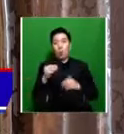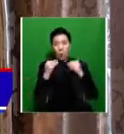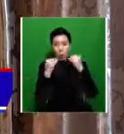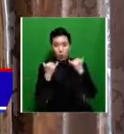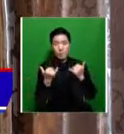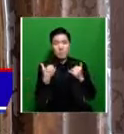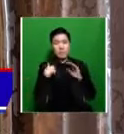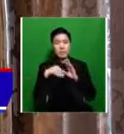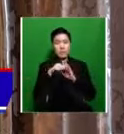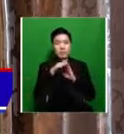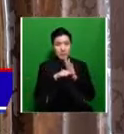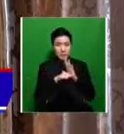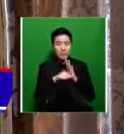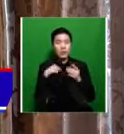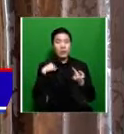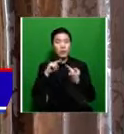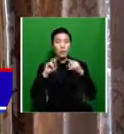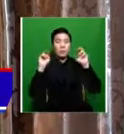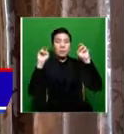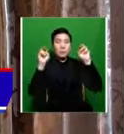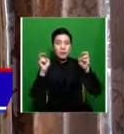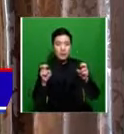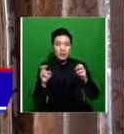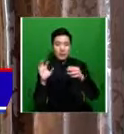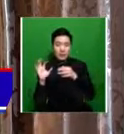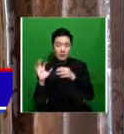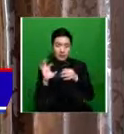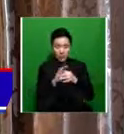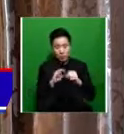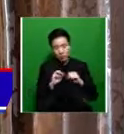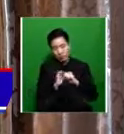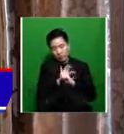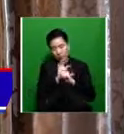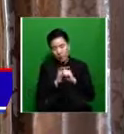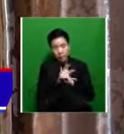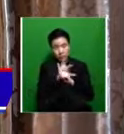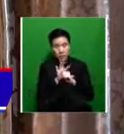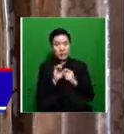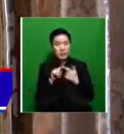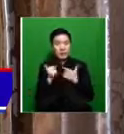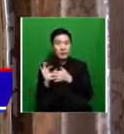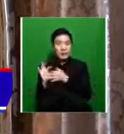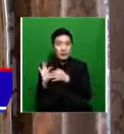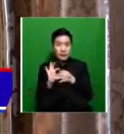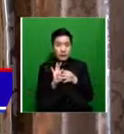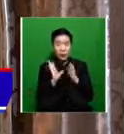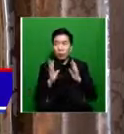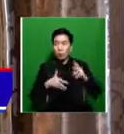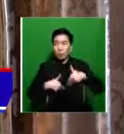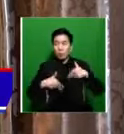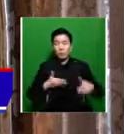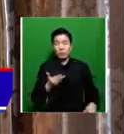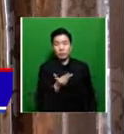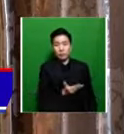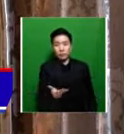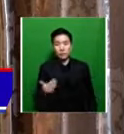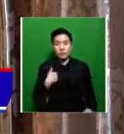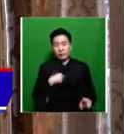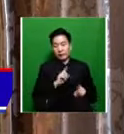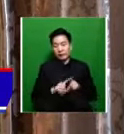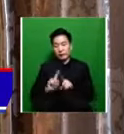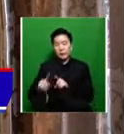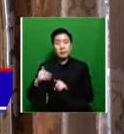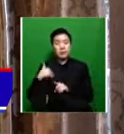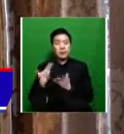ยังมีเรื่องของประเด็นที่เกี่ยวข้องกับโควิดและที่เกี่ยวข้องกับประชาชนนะคะในหลายๆด้านด้วย